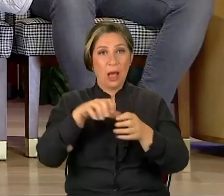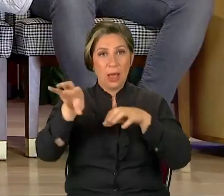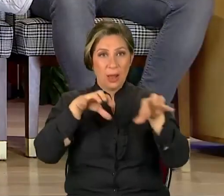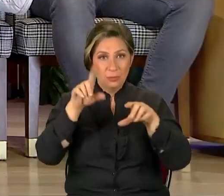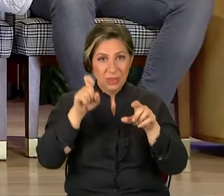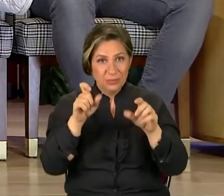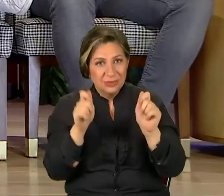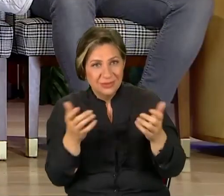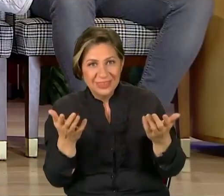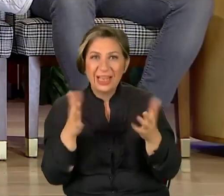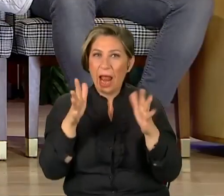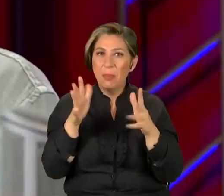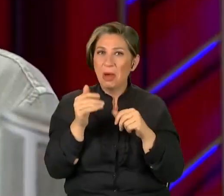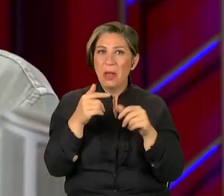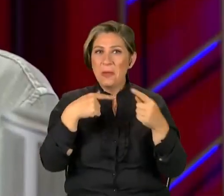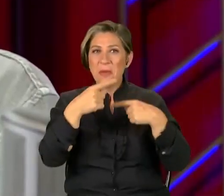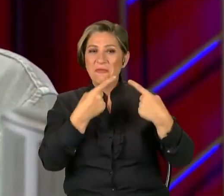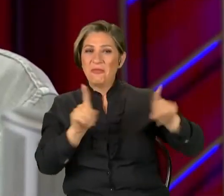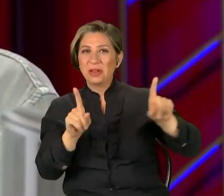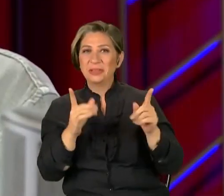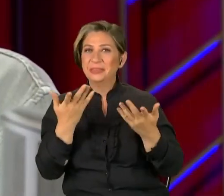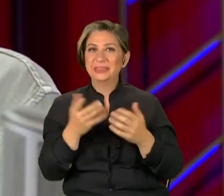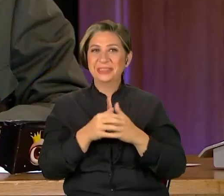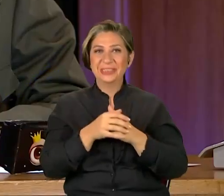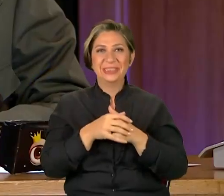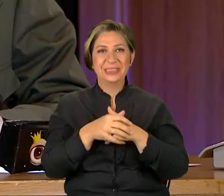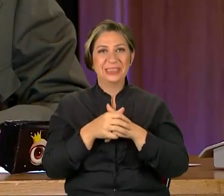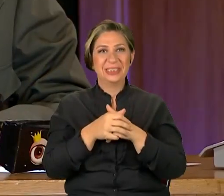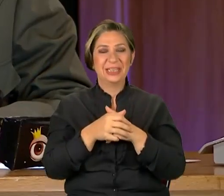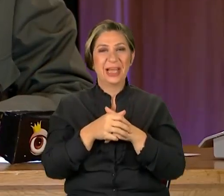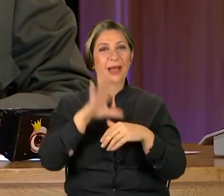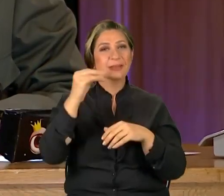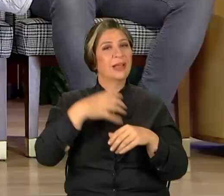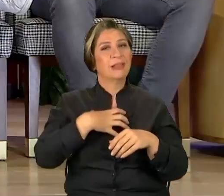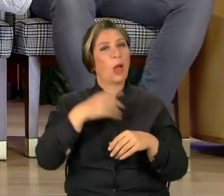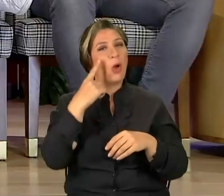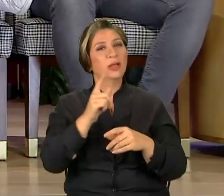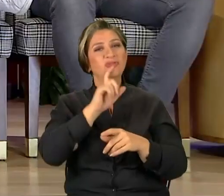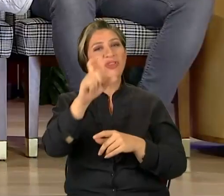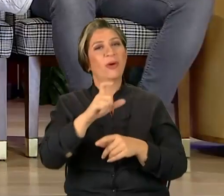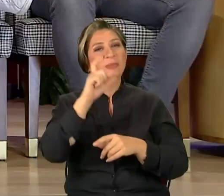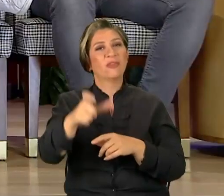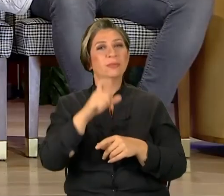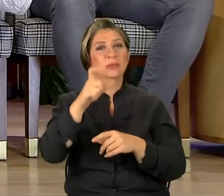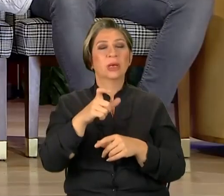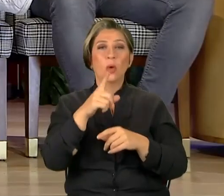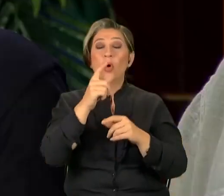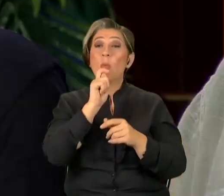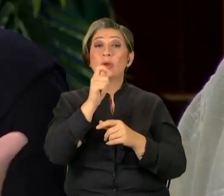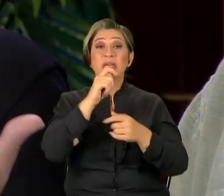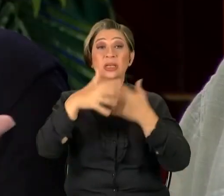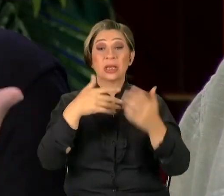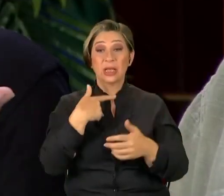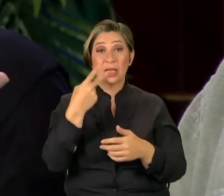Muhtemelen. Öyle gözüküyor. Birbirimizi ağabeyi sonra ben toparlamış oldum. Belli. Herkes kafasına göre. Ama o röportaj biraz karıştı. Lafını geçtim abi ama. Sonra